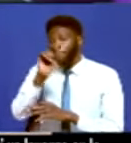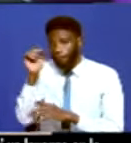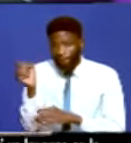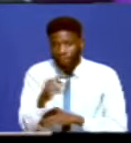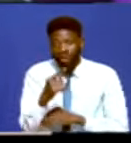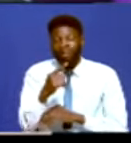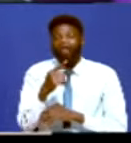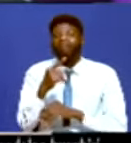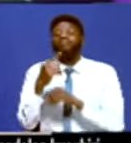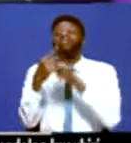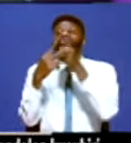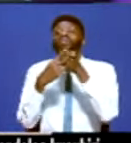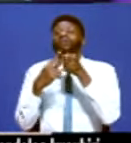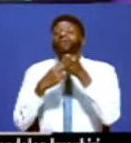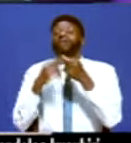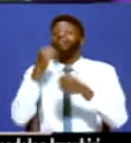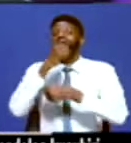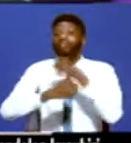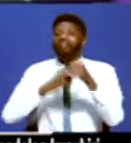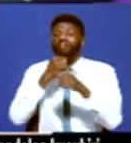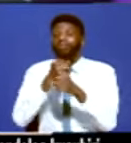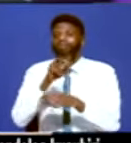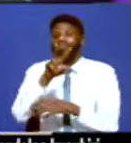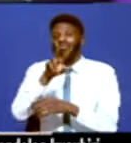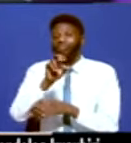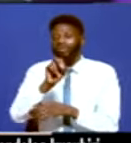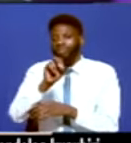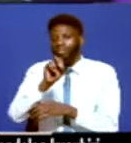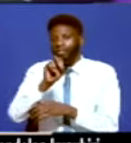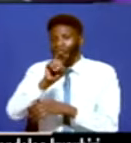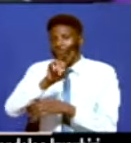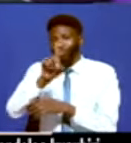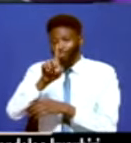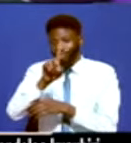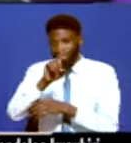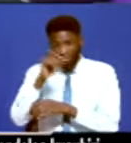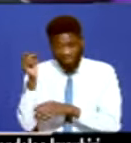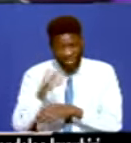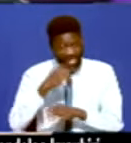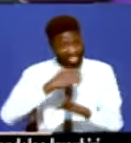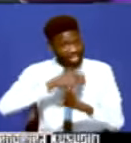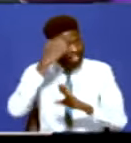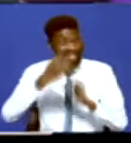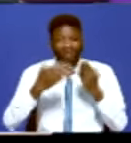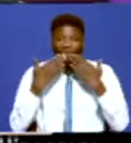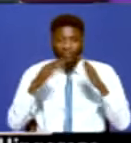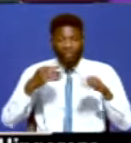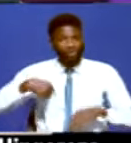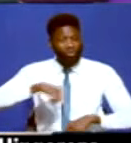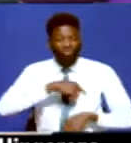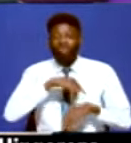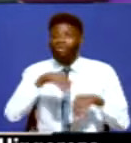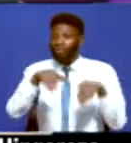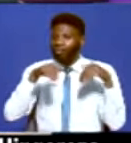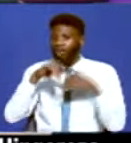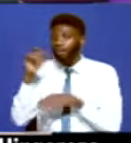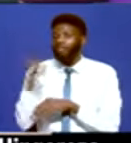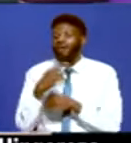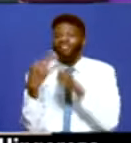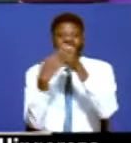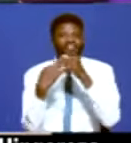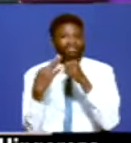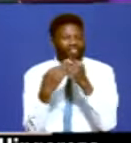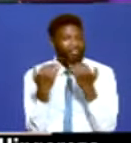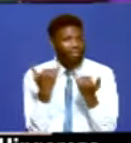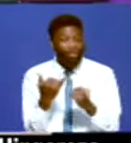Julai mwaka 2021. Mwezi umekamilika. Tunasubiri kukaribisha mwezi Agosti. Karibu basi kwenye jukwaa